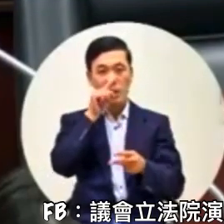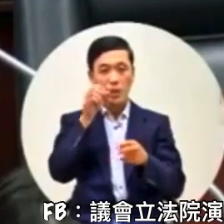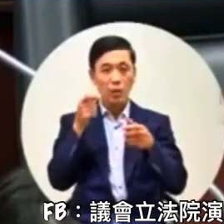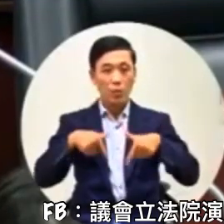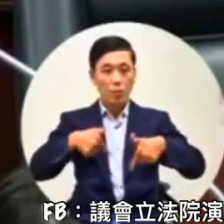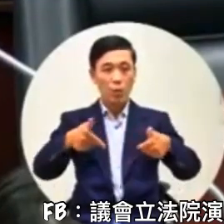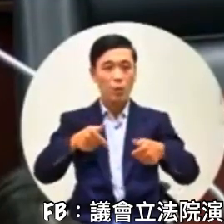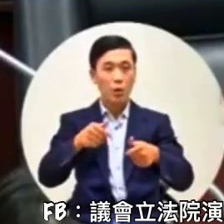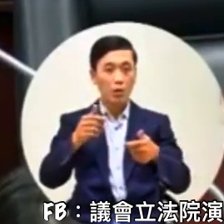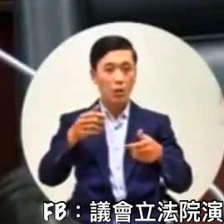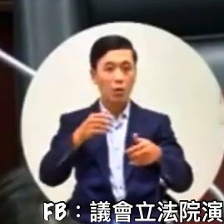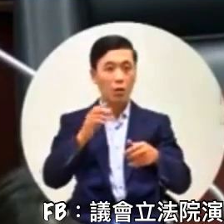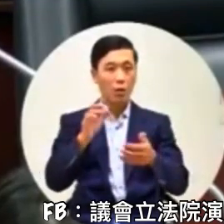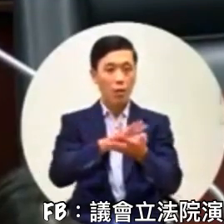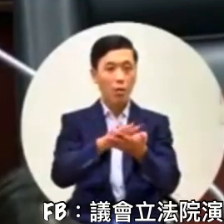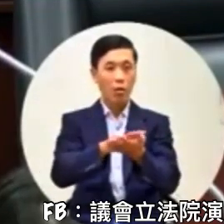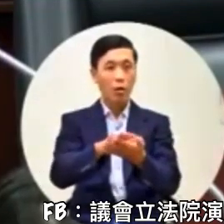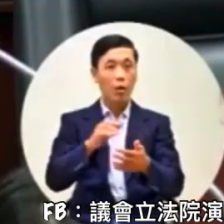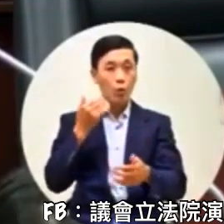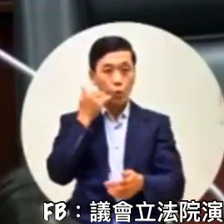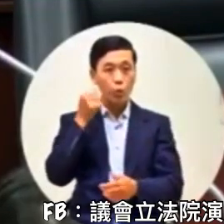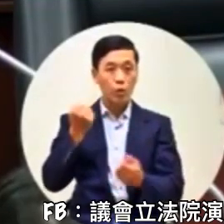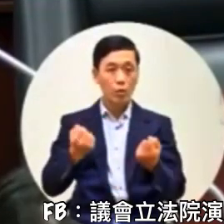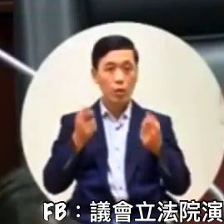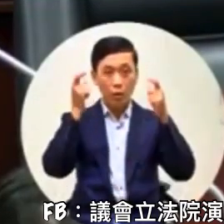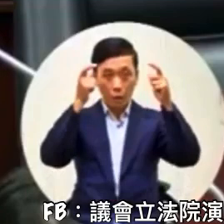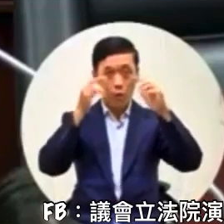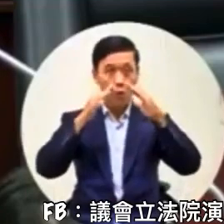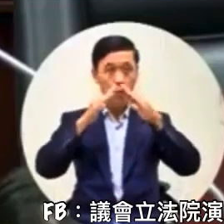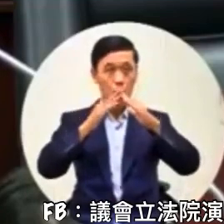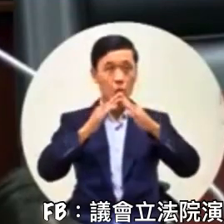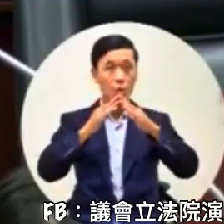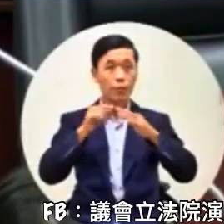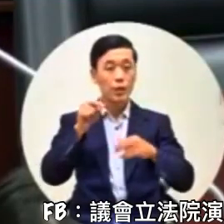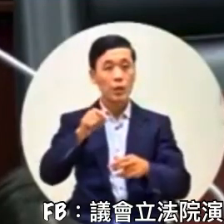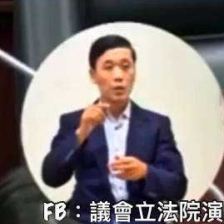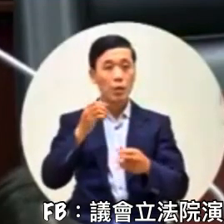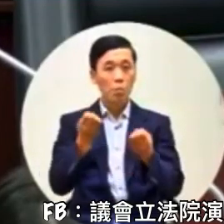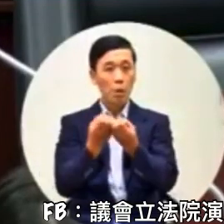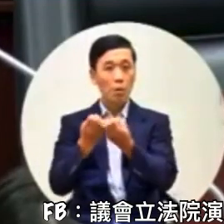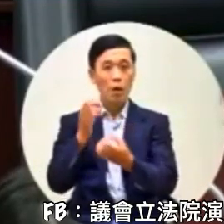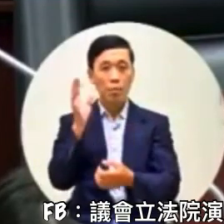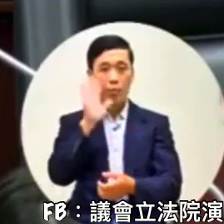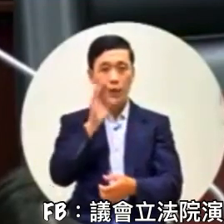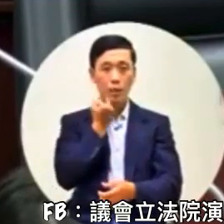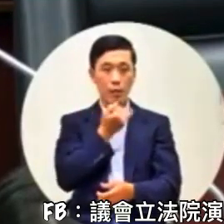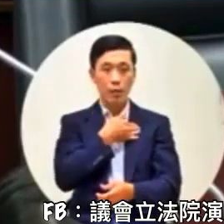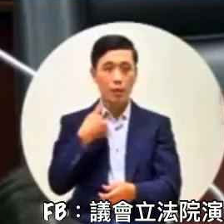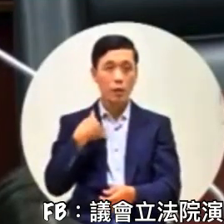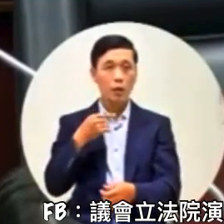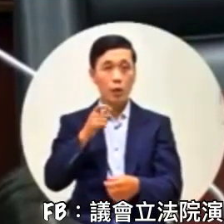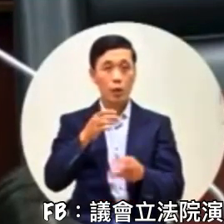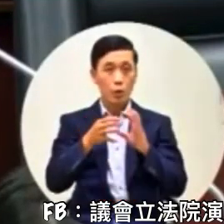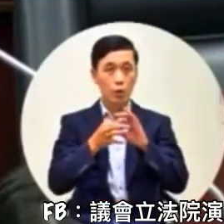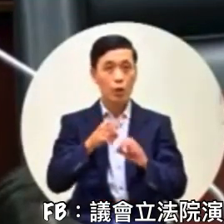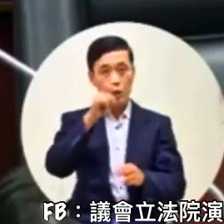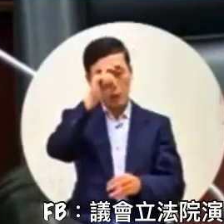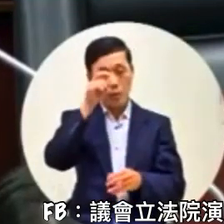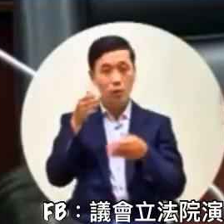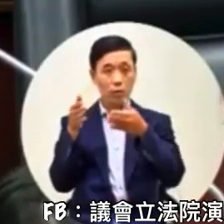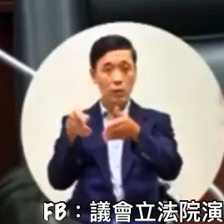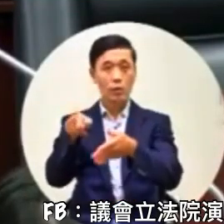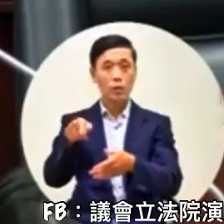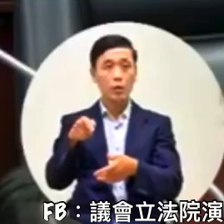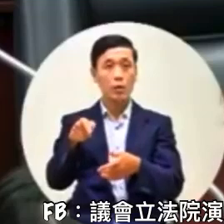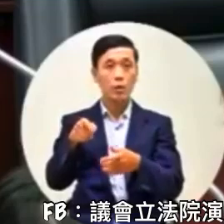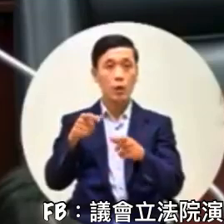说，这种东西如果在高雄市是不可能发生的，所以我们希望可不可以尽速把这个公墓做